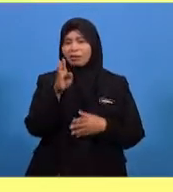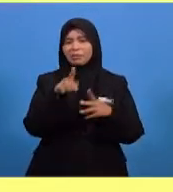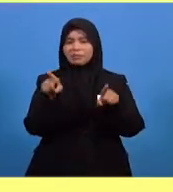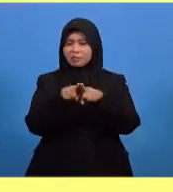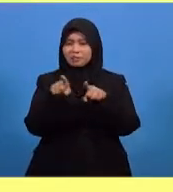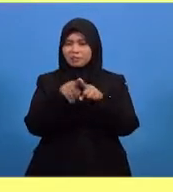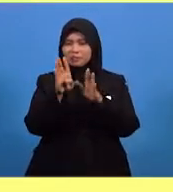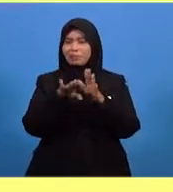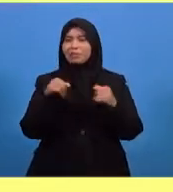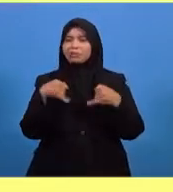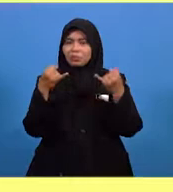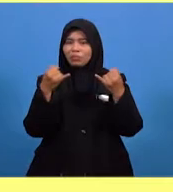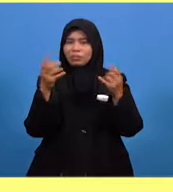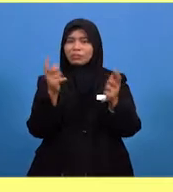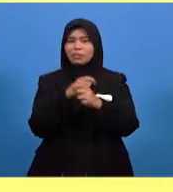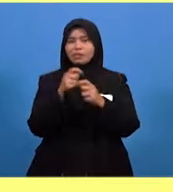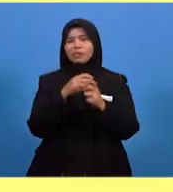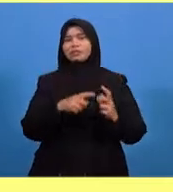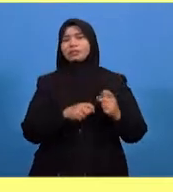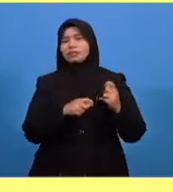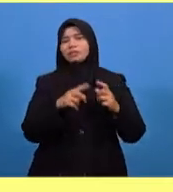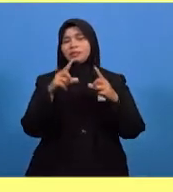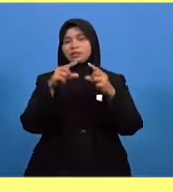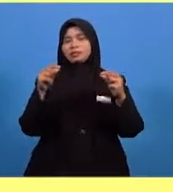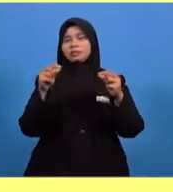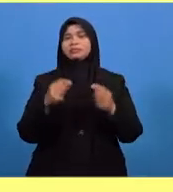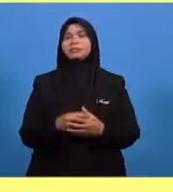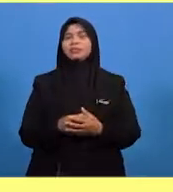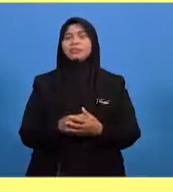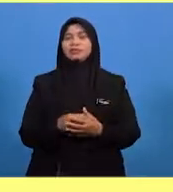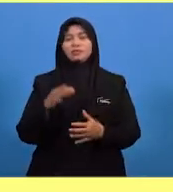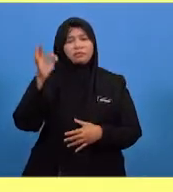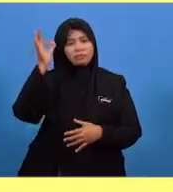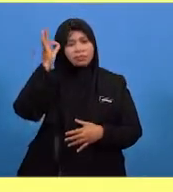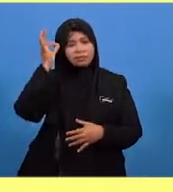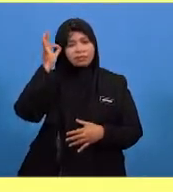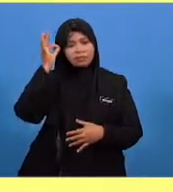tentu rejeki Hai pikir-pikir kalau jawabannya